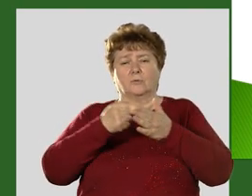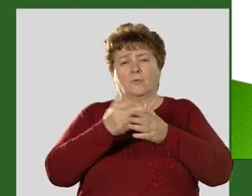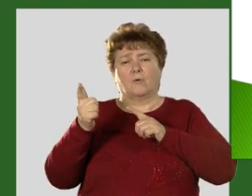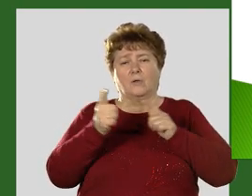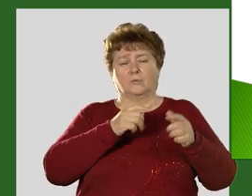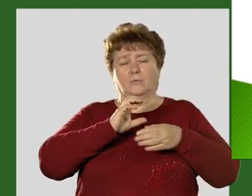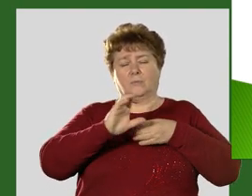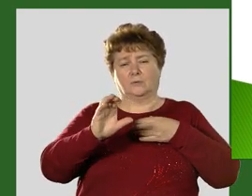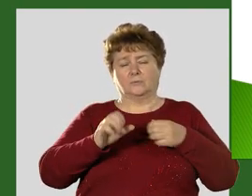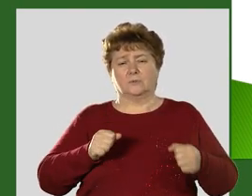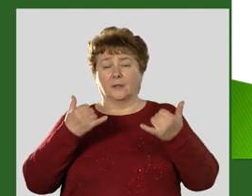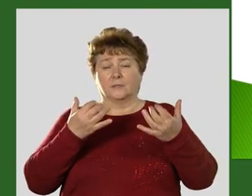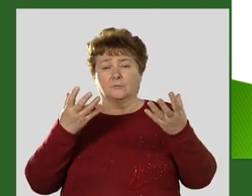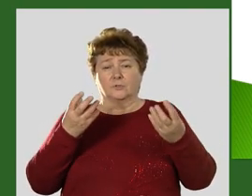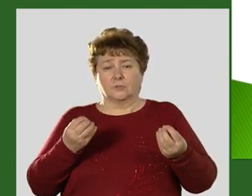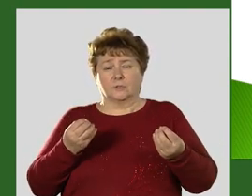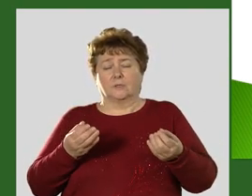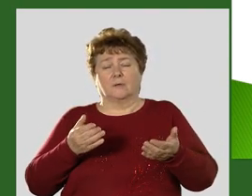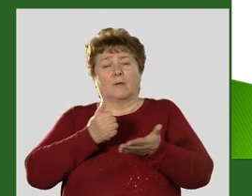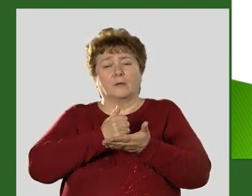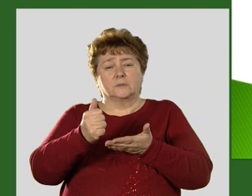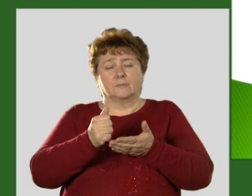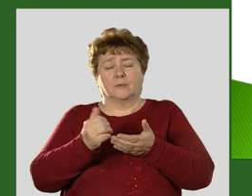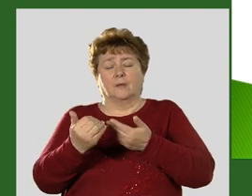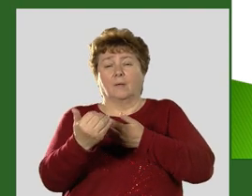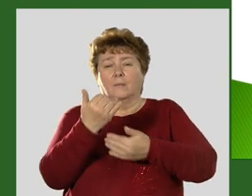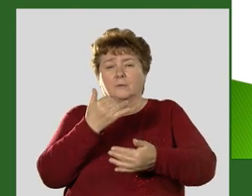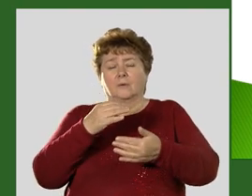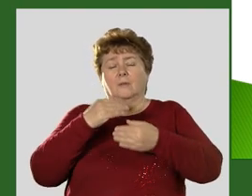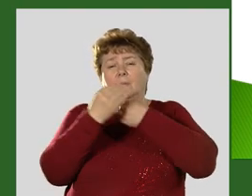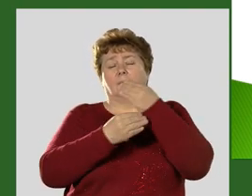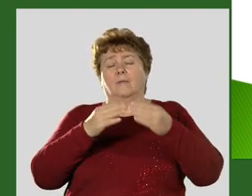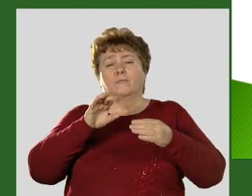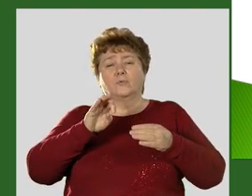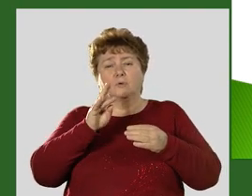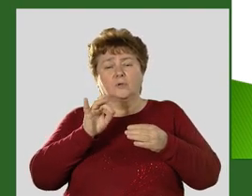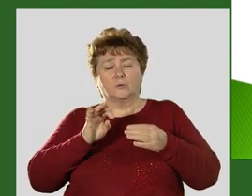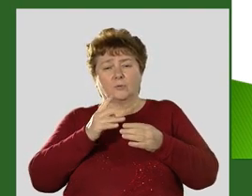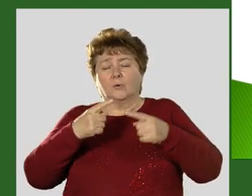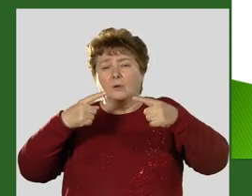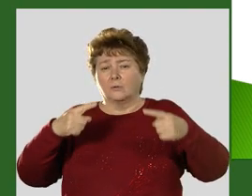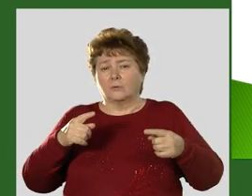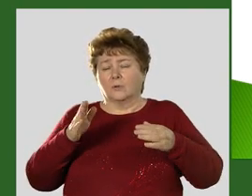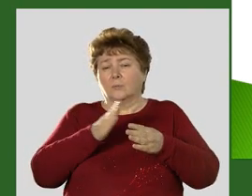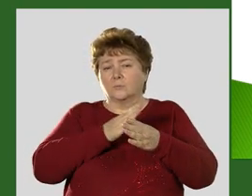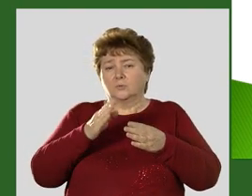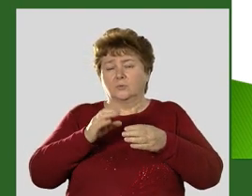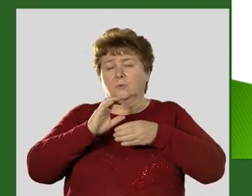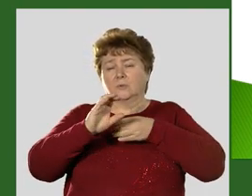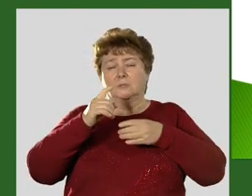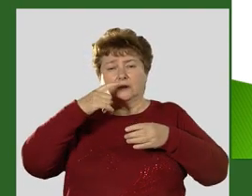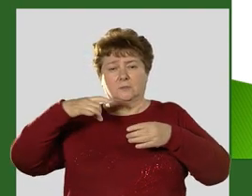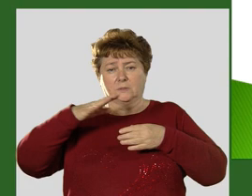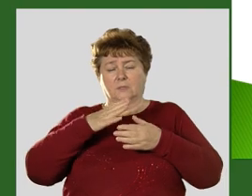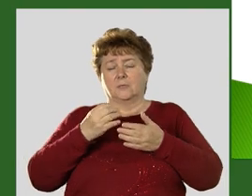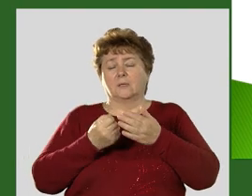готовой продукции. На сегодняшний день основными импортерами тканей, фурнитуры и иных видов промежуточного продукта